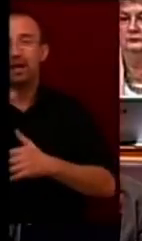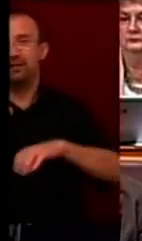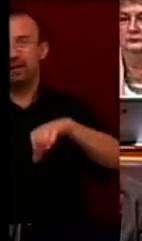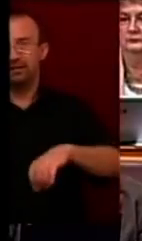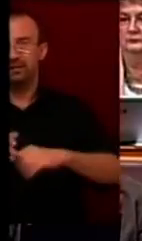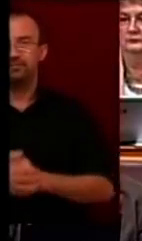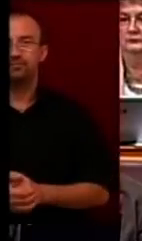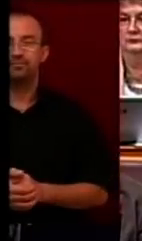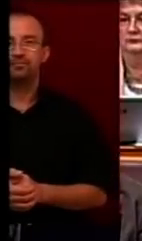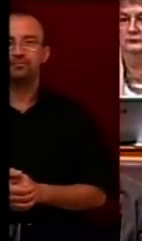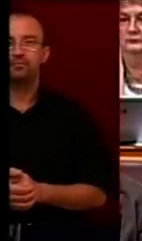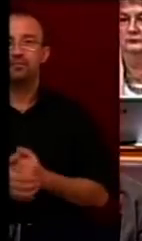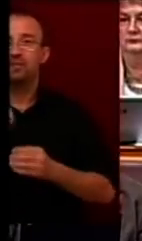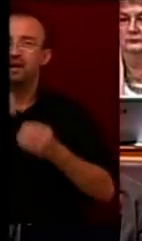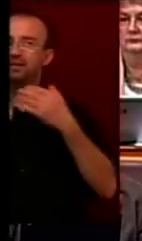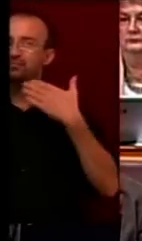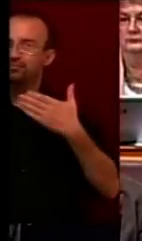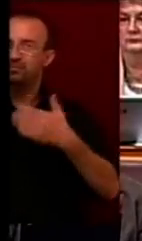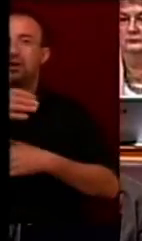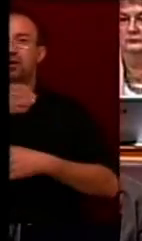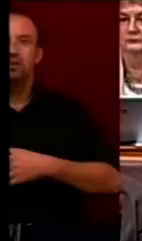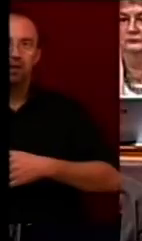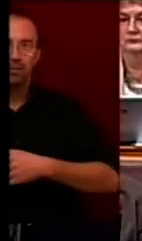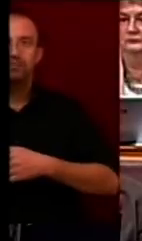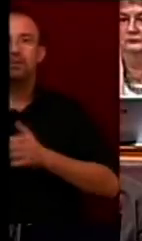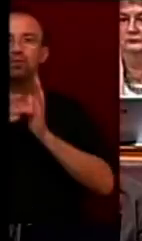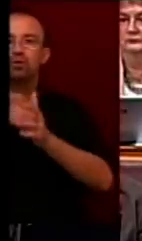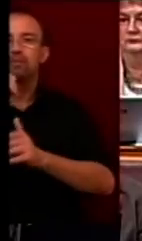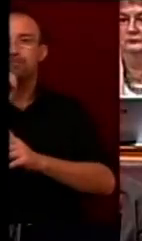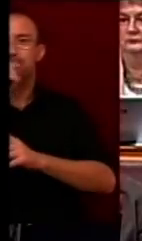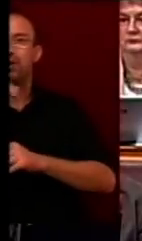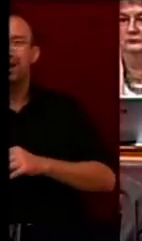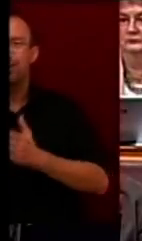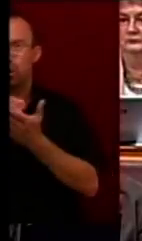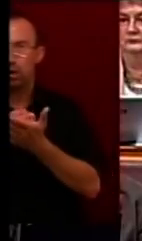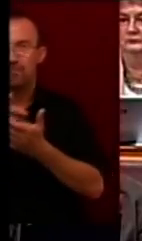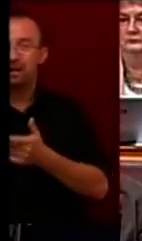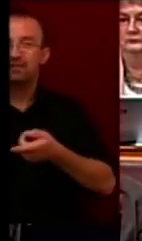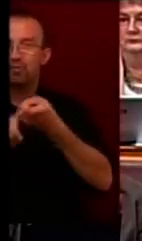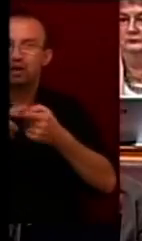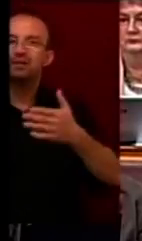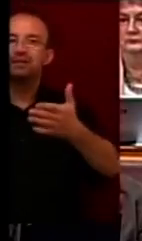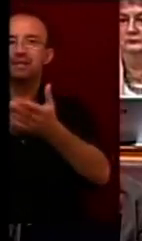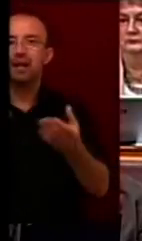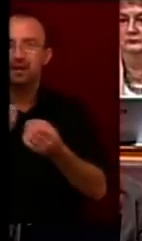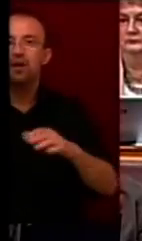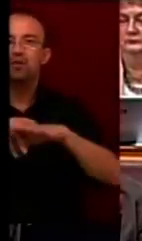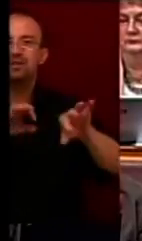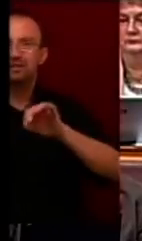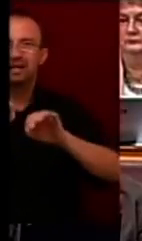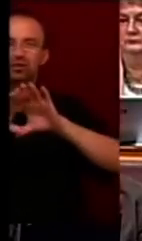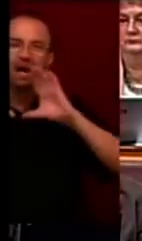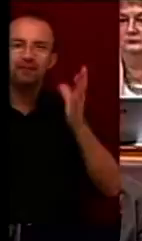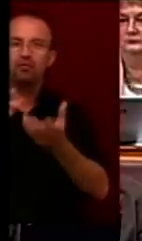tenni. Ezért üdvözlendő, hogy a napokban bemutatott magyari program ennek szellemében tűzte ki célul a közigazgatás